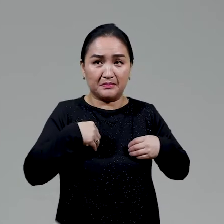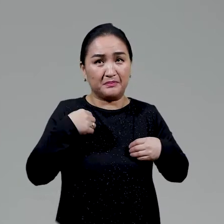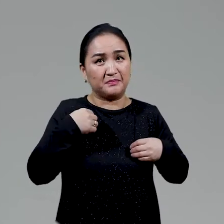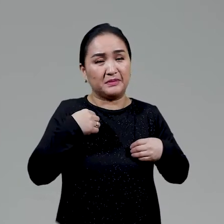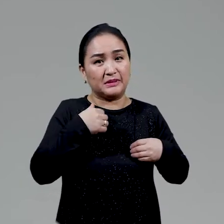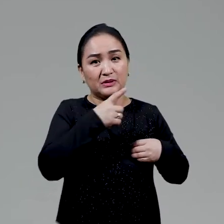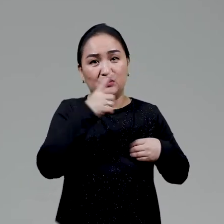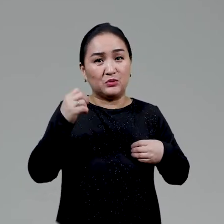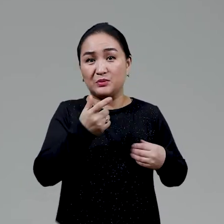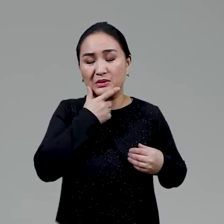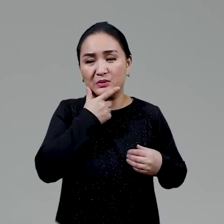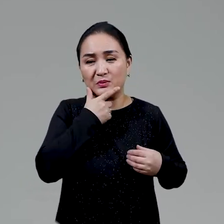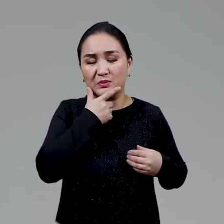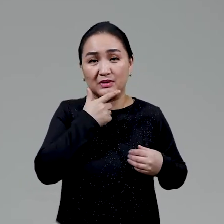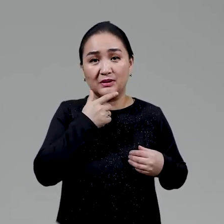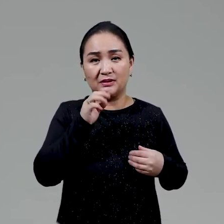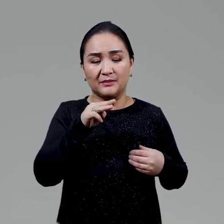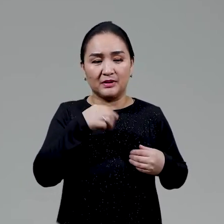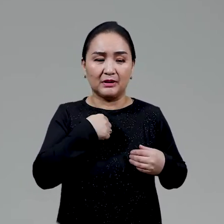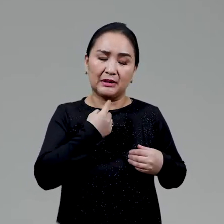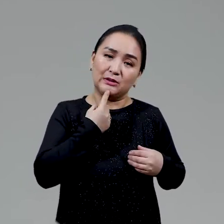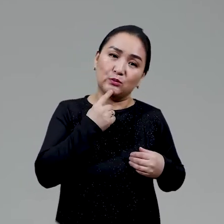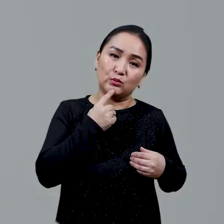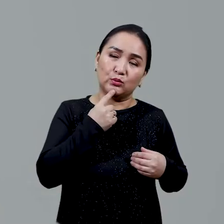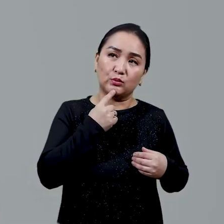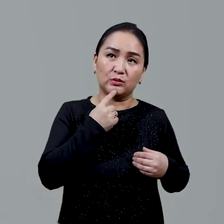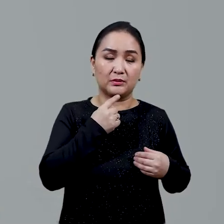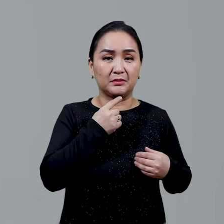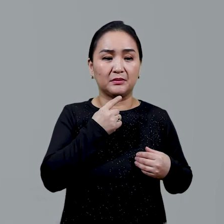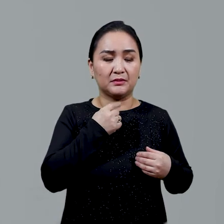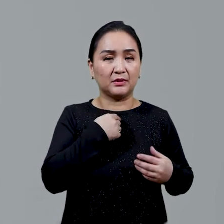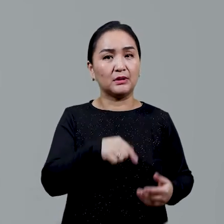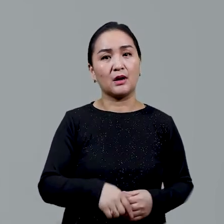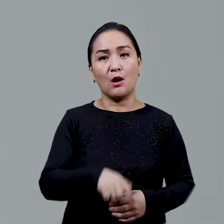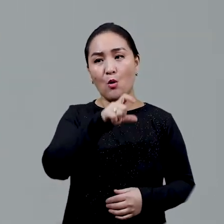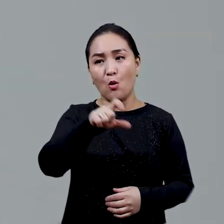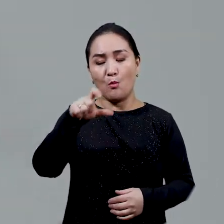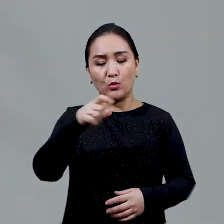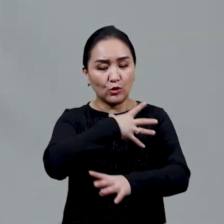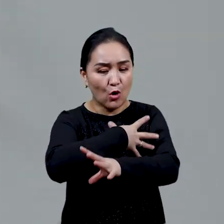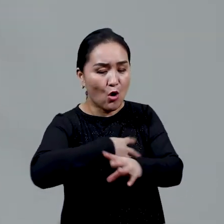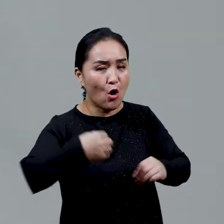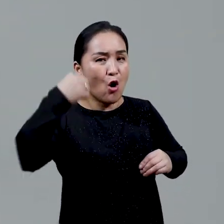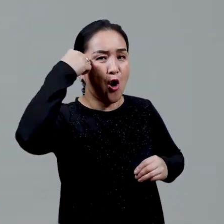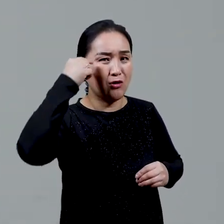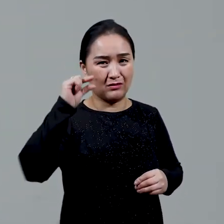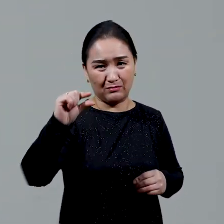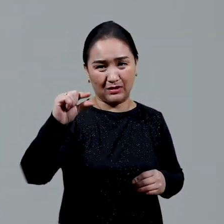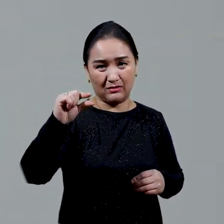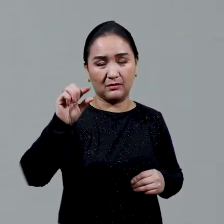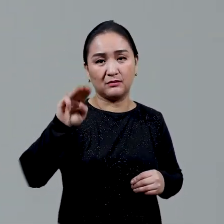юм байл гэж мэдрэгдлээ бодогдлоо. Тийм болохоор ч хүмүүс нөгөө ойлгох нь бага байдаг ах л та.